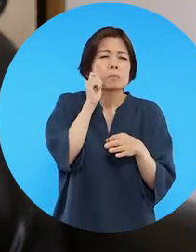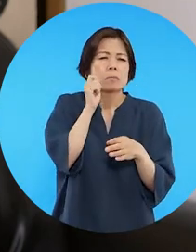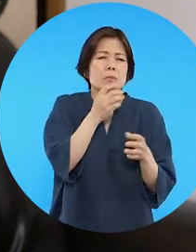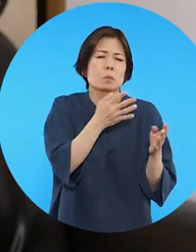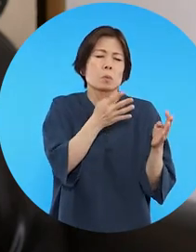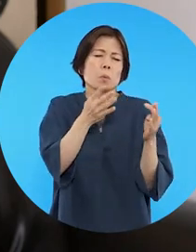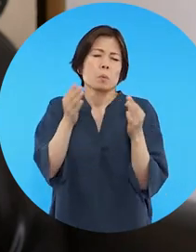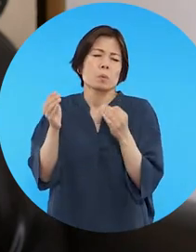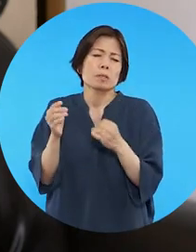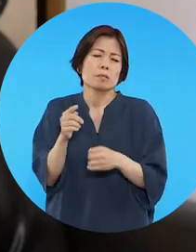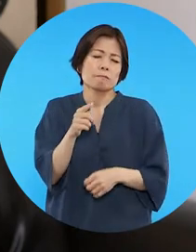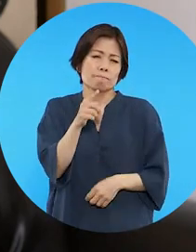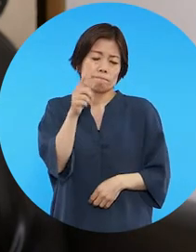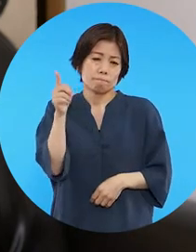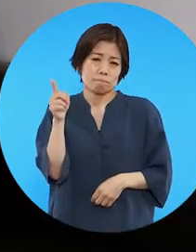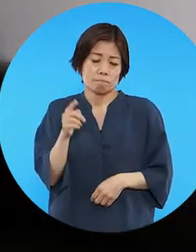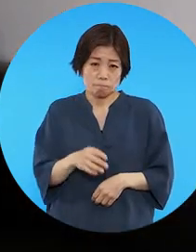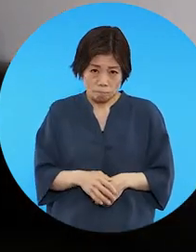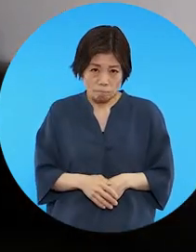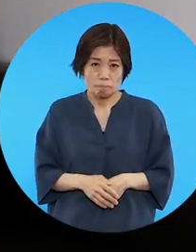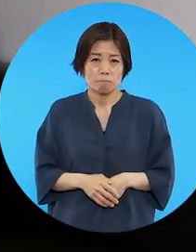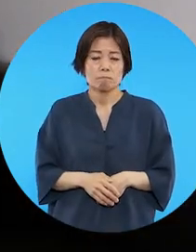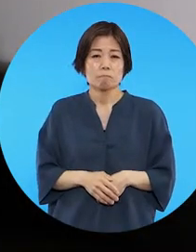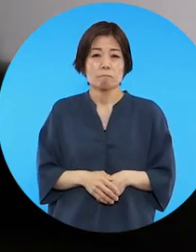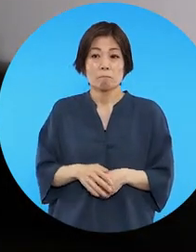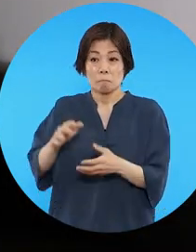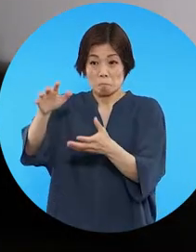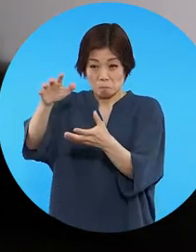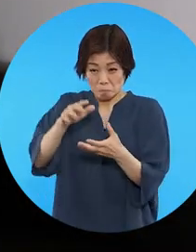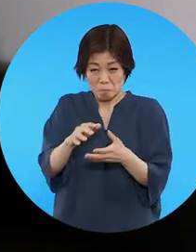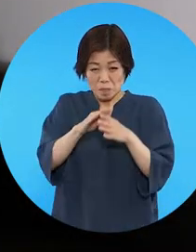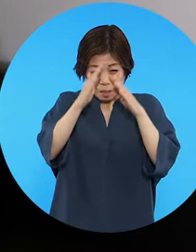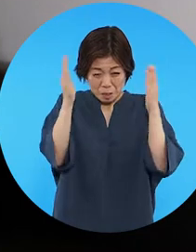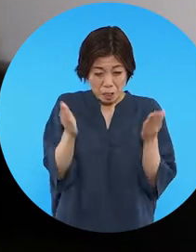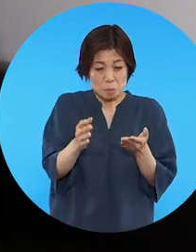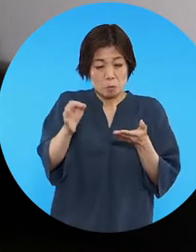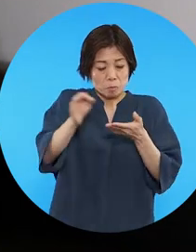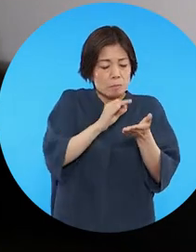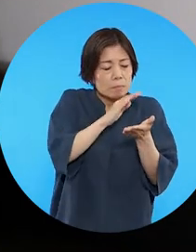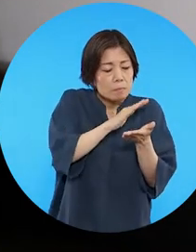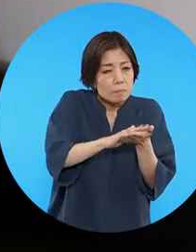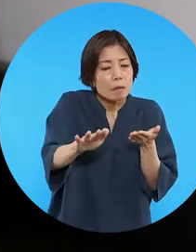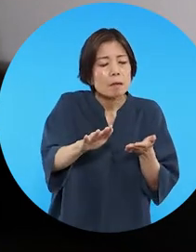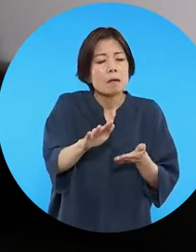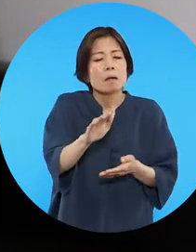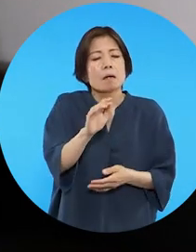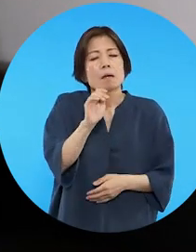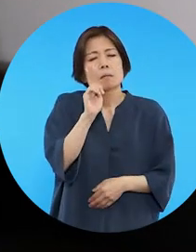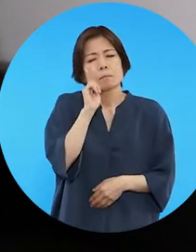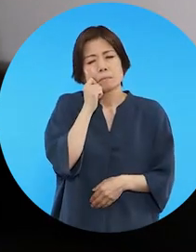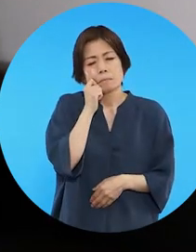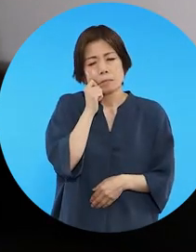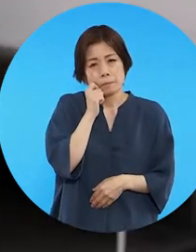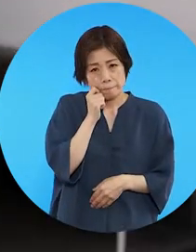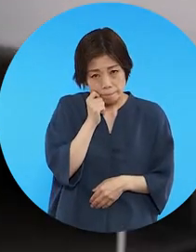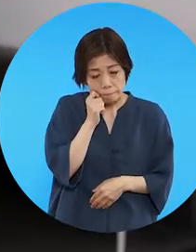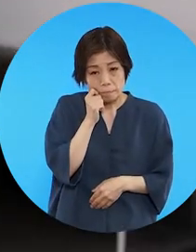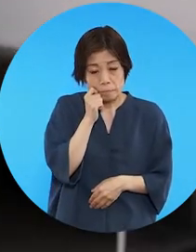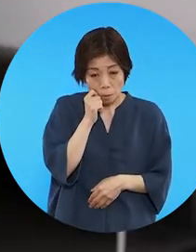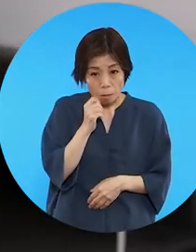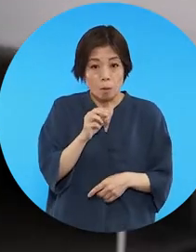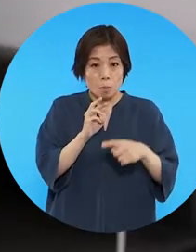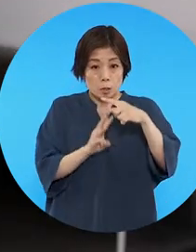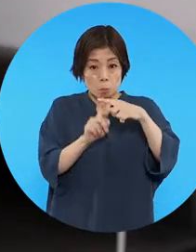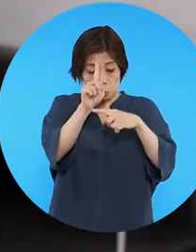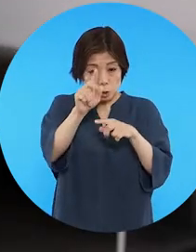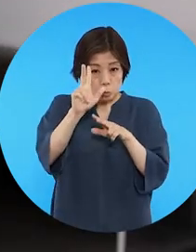れがこの業界は結構多いんですね。 100% 完全に仕入れて 100% 売るっていうことはそれは無理。 3分の